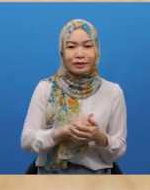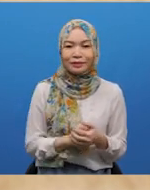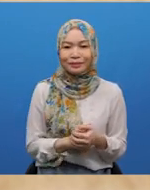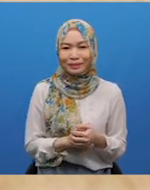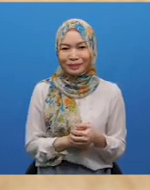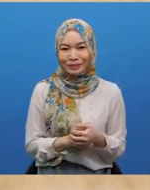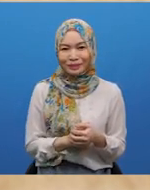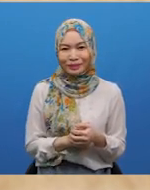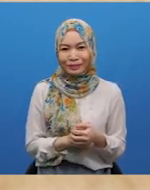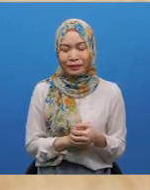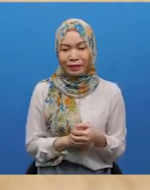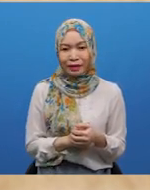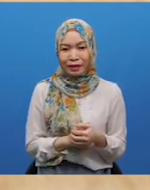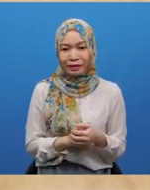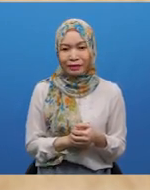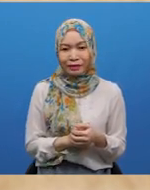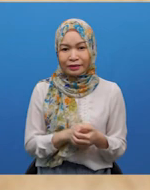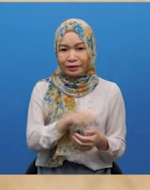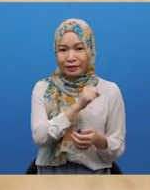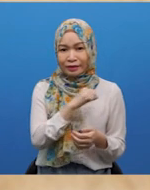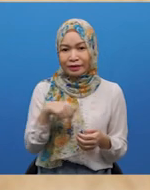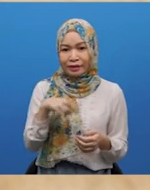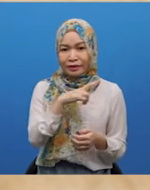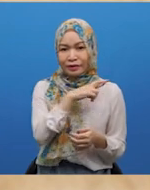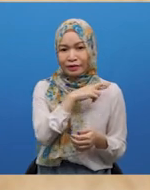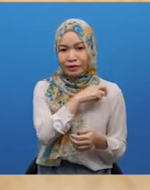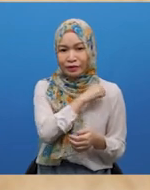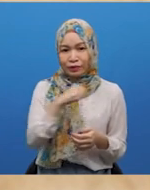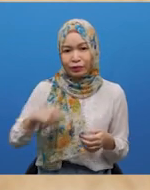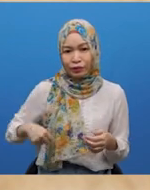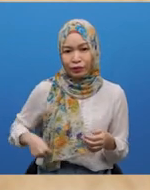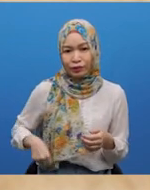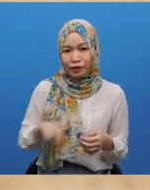setelah ia sudah beristri